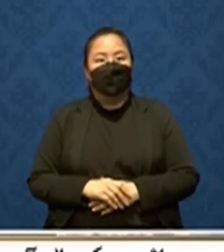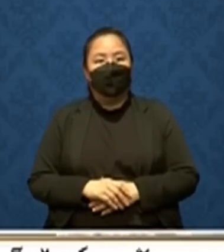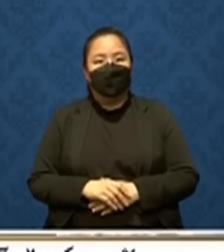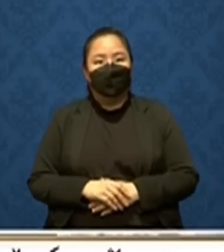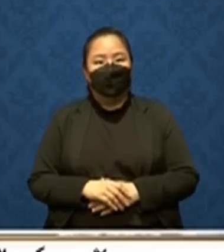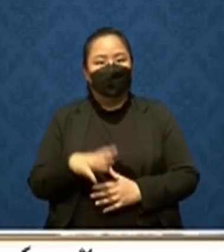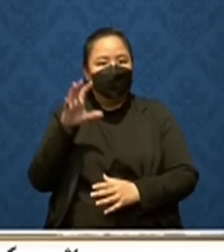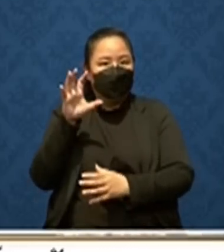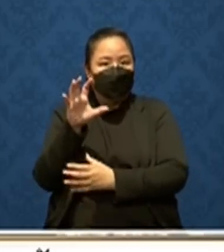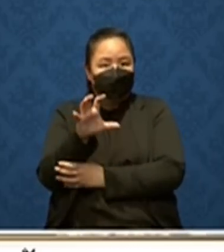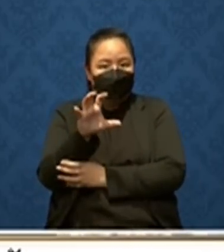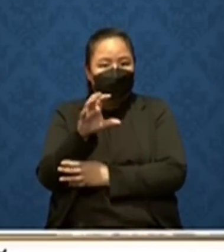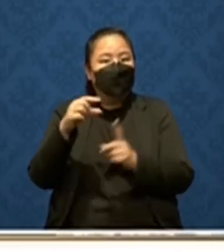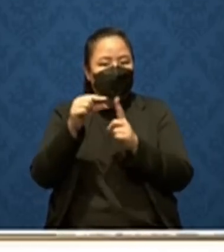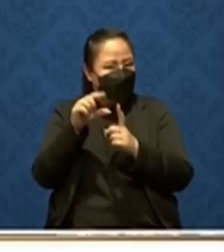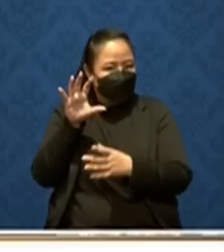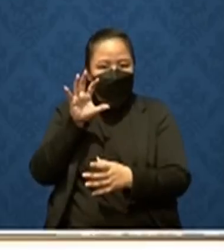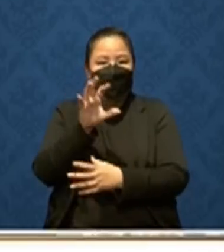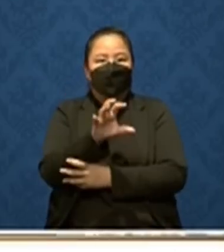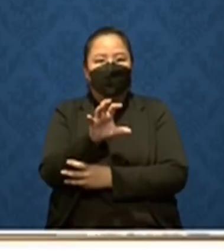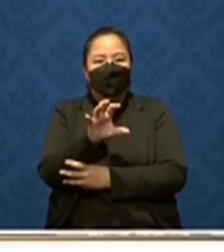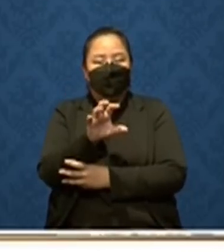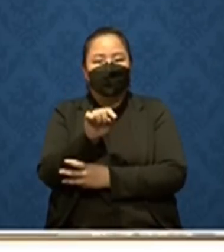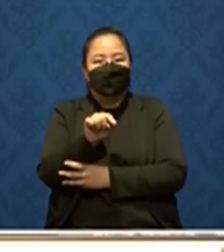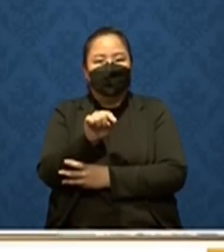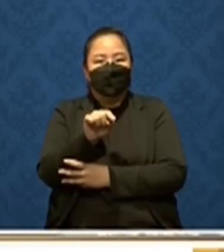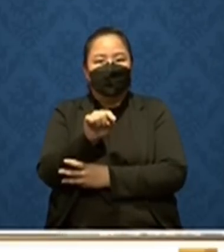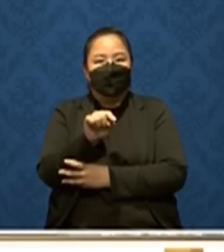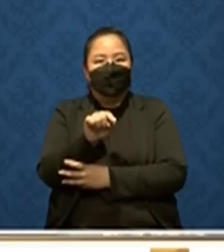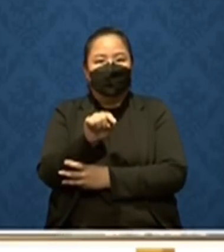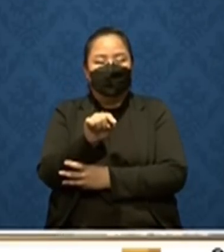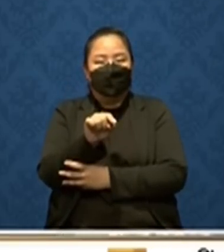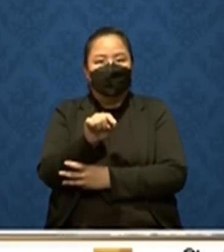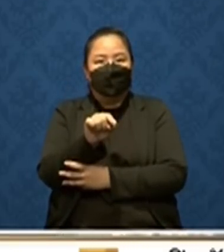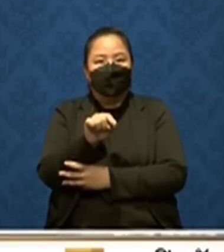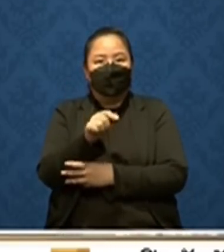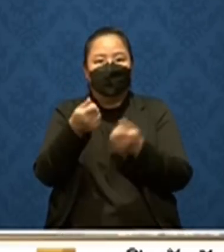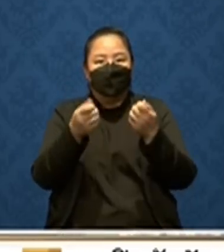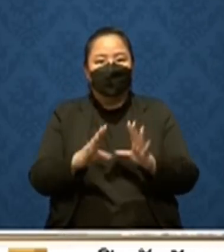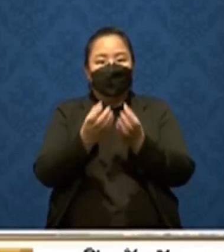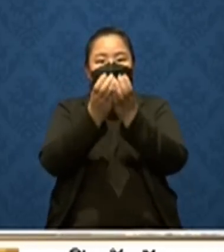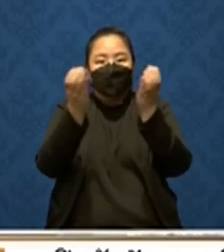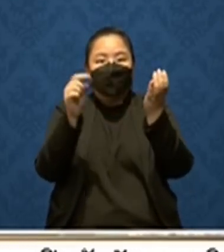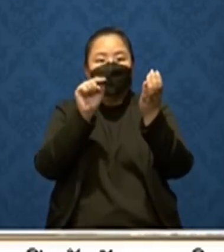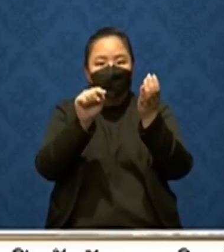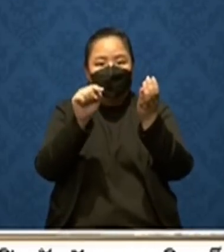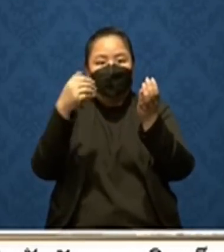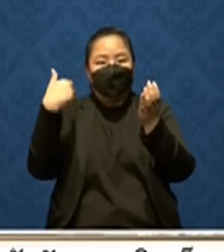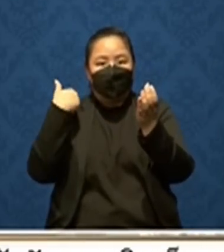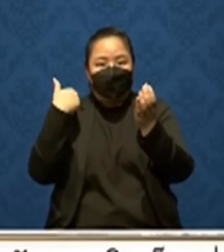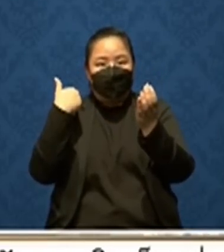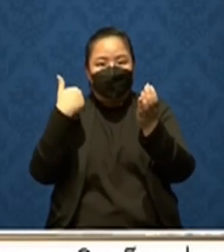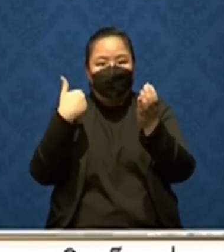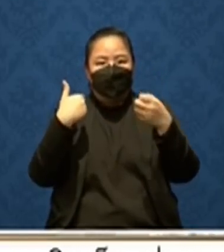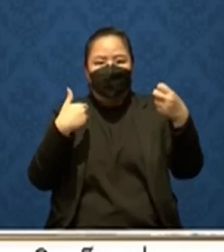อย่าบังคับผมใช้เข้าบังคับนะครับเนติบริกรออกแบบราชบุรโอมาร์มีรถจำนวน 2ฉบับภายใน